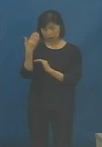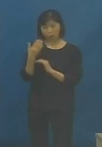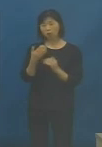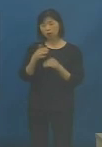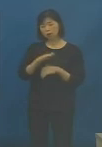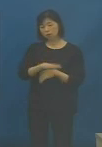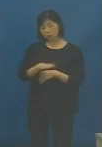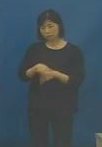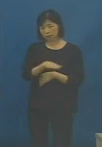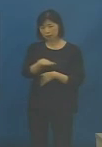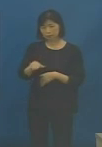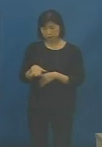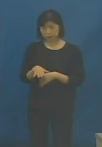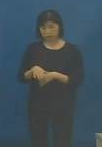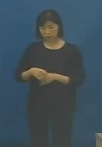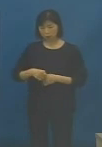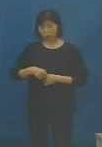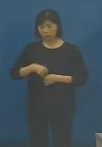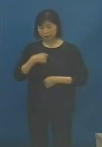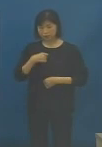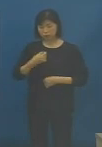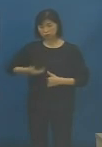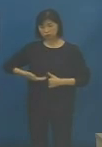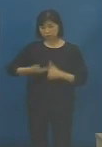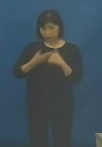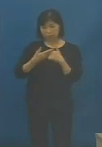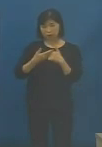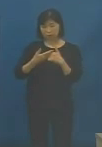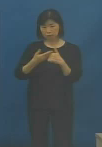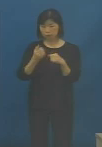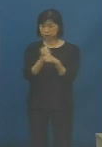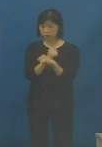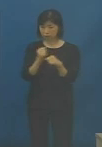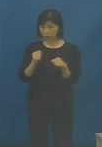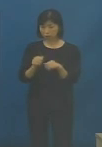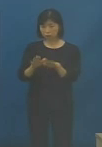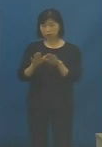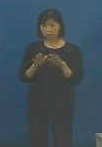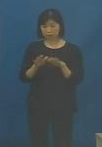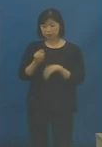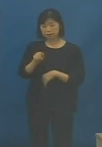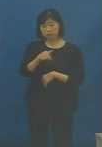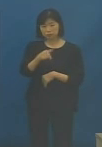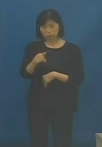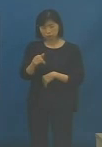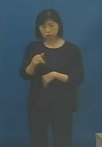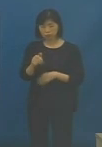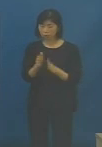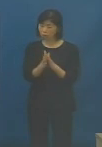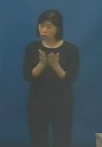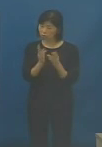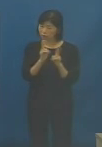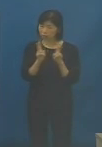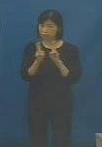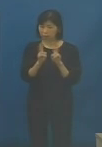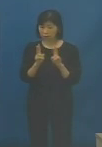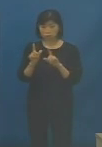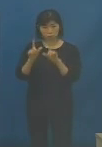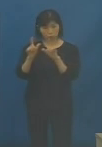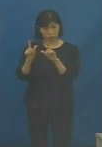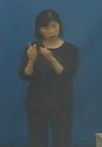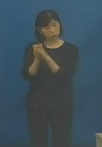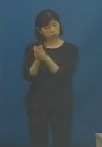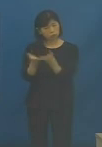て一部の大手書籍サイトで東京出版社の3冊の本を販